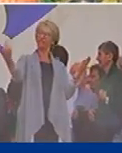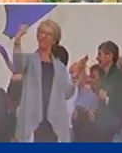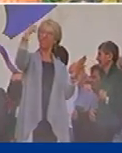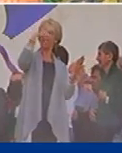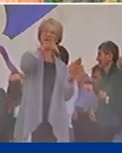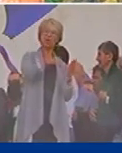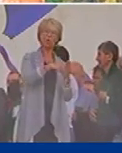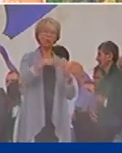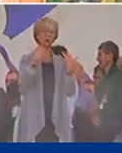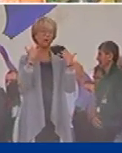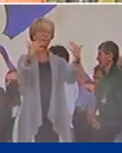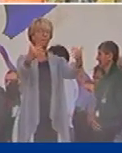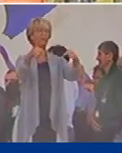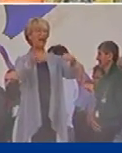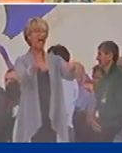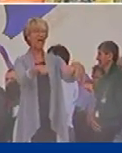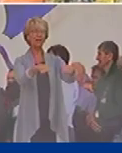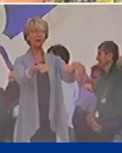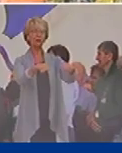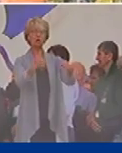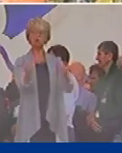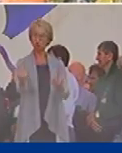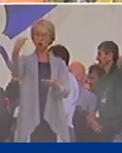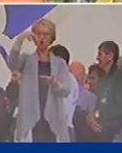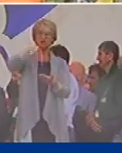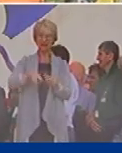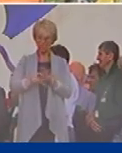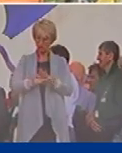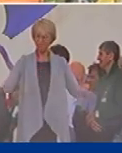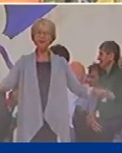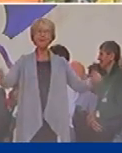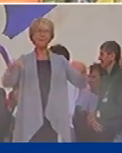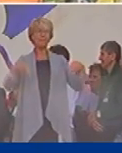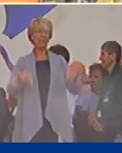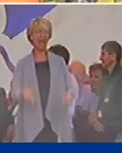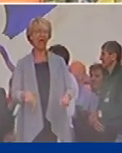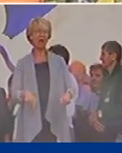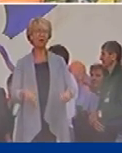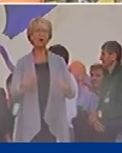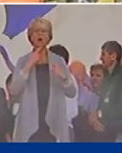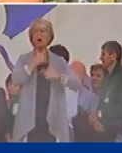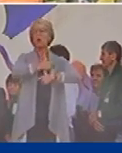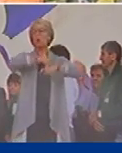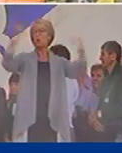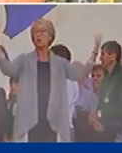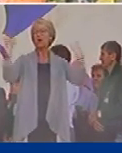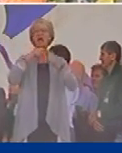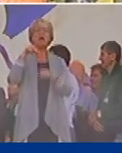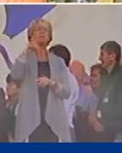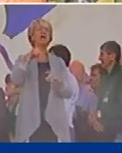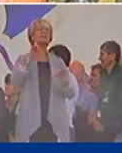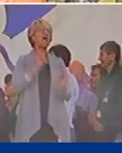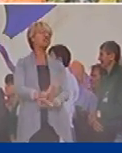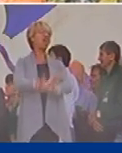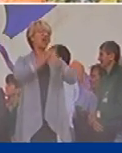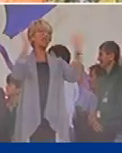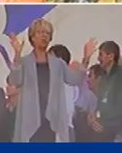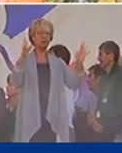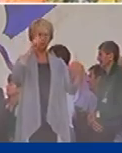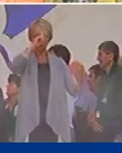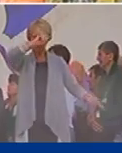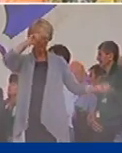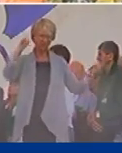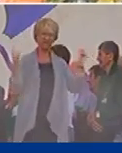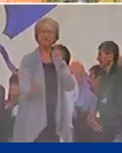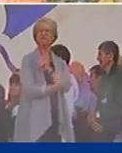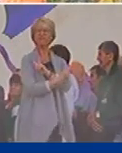su questo prato, che sono saliti su questo palco a urlare Padagna Libera e invece hanno